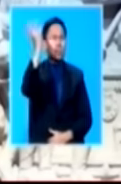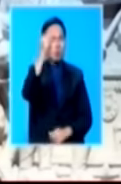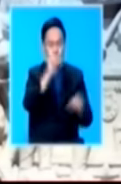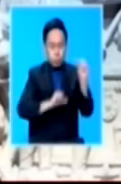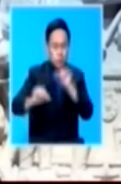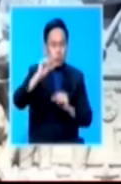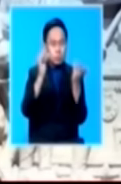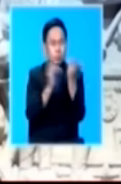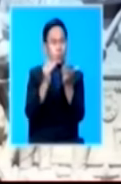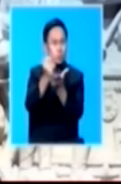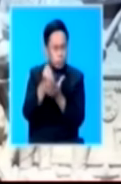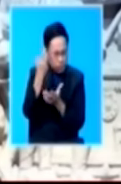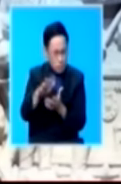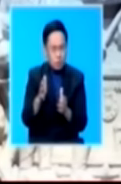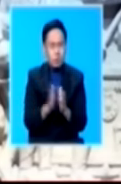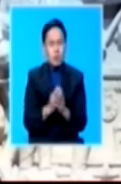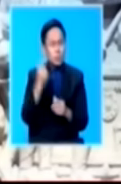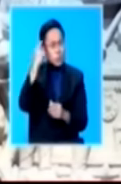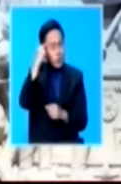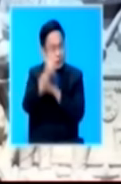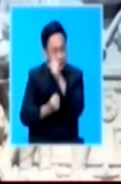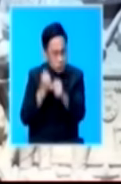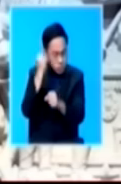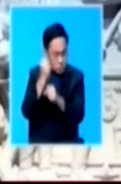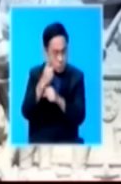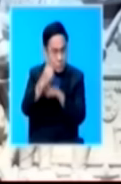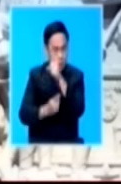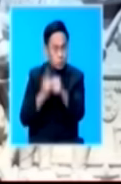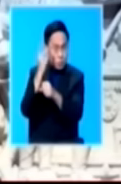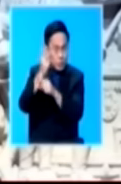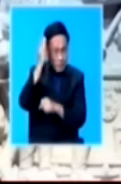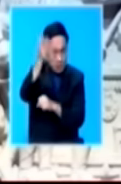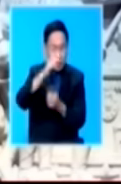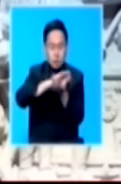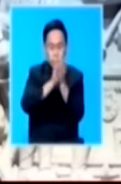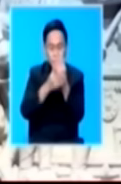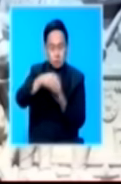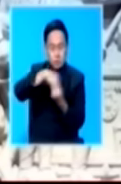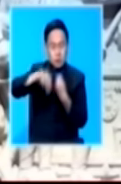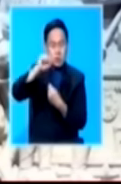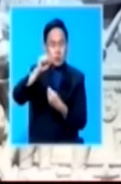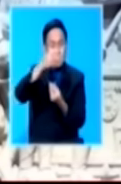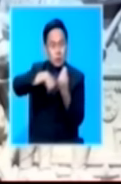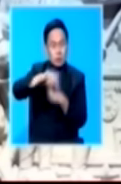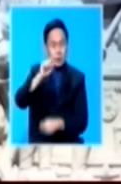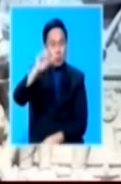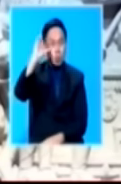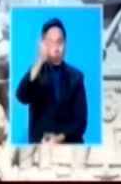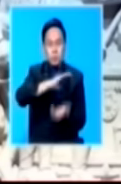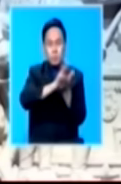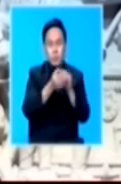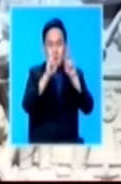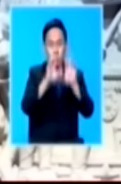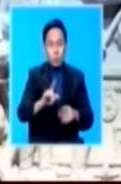ในระยะเวลาอันใกล้นะครับปี2ปีหรือไม่กี่ปีเนี่ยมันจะเป็นการปฏิวัติเศรษฐกิจโลกใหม่ไปสู่ระยะที่4นะครับ